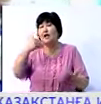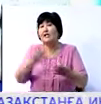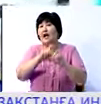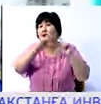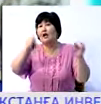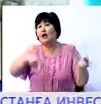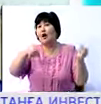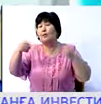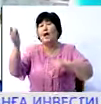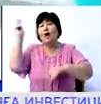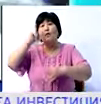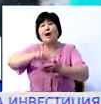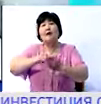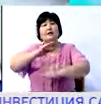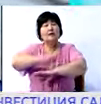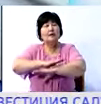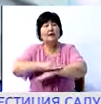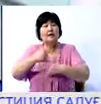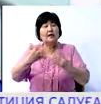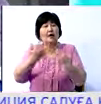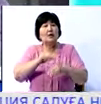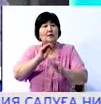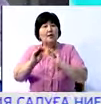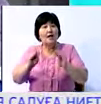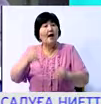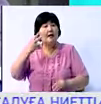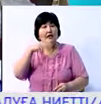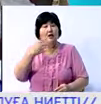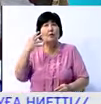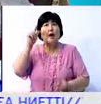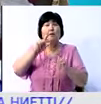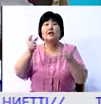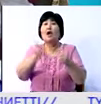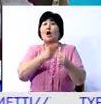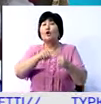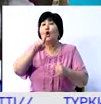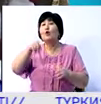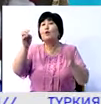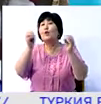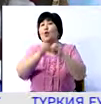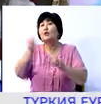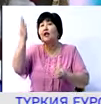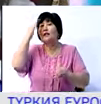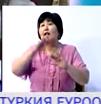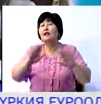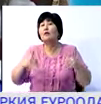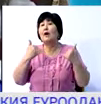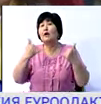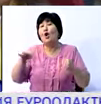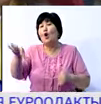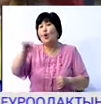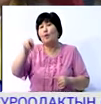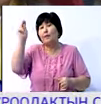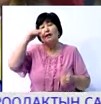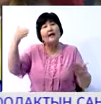көшіп, пәндік кабинеттер озық құралдармен жабдықталды. Ал 2 жыл бұрын мектептің атауы нөмірі 10-шы дарынды балаларға арналған облыстық